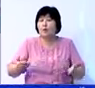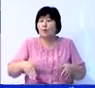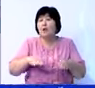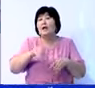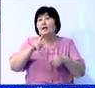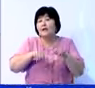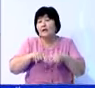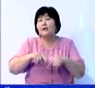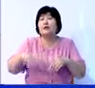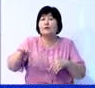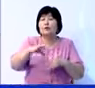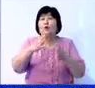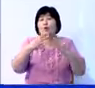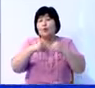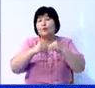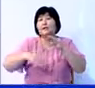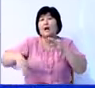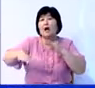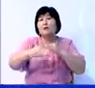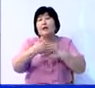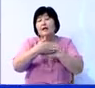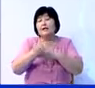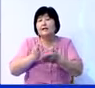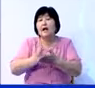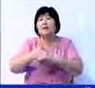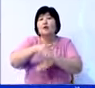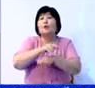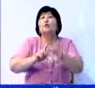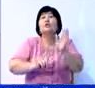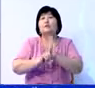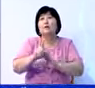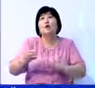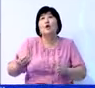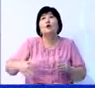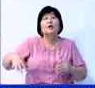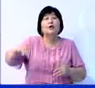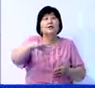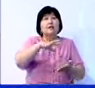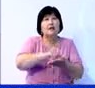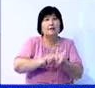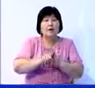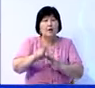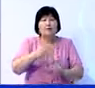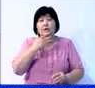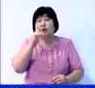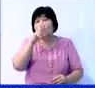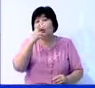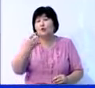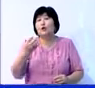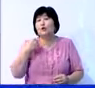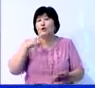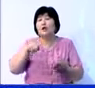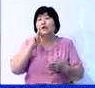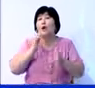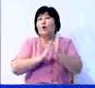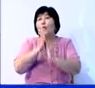жерге жанашырлығы отбасынан, үйінің ауласынан, есігінің алдынан, көшесінен басталады және осында тұрғын жерінен басталады. Кейінгі осы 3 жылда біздің Қызылорда көгалдандыру